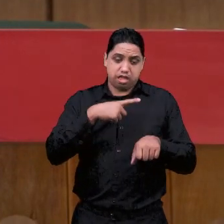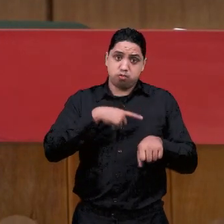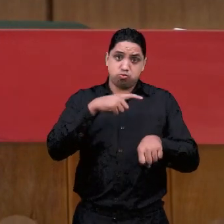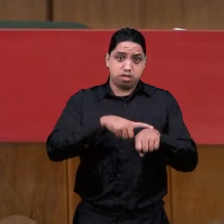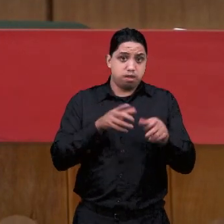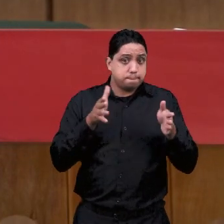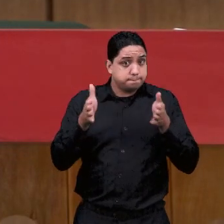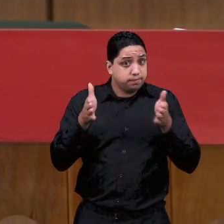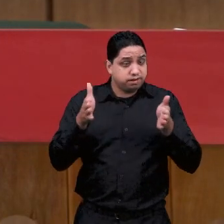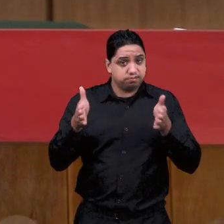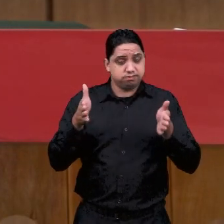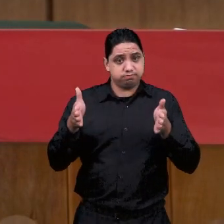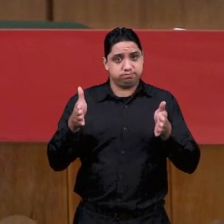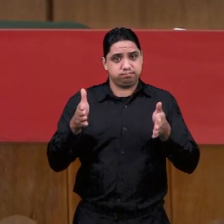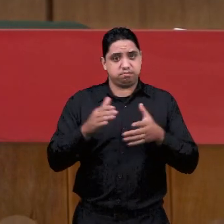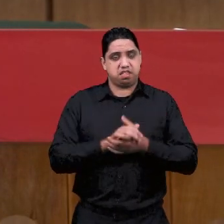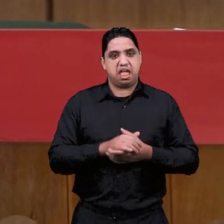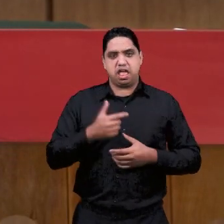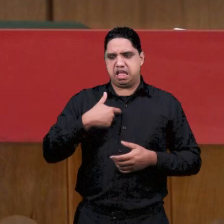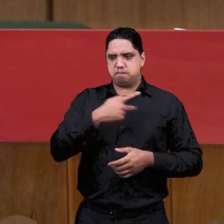Parce qu'il veut être pasteur, non.